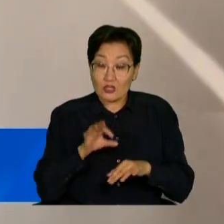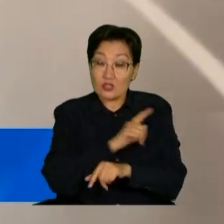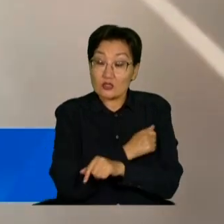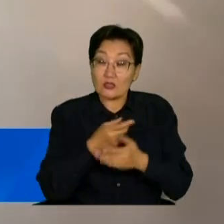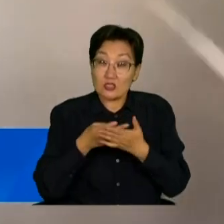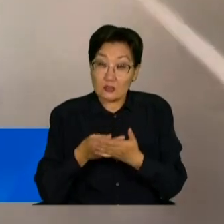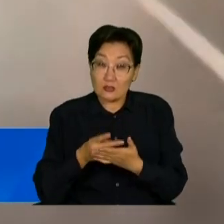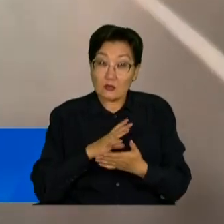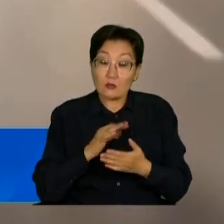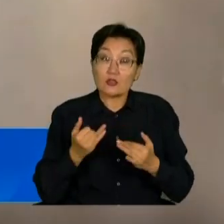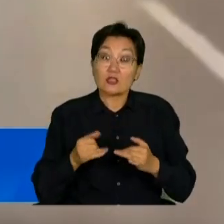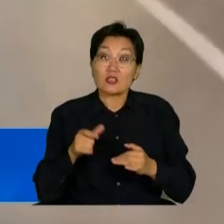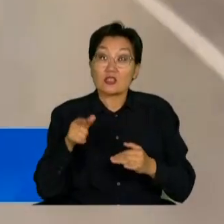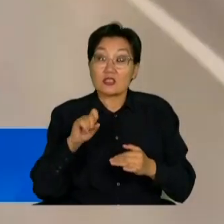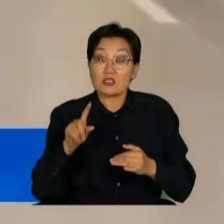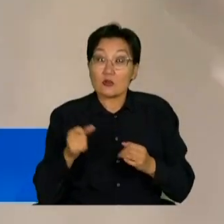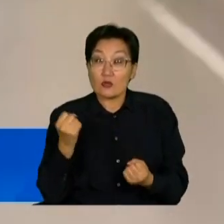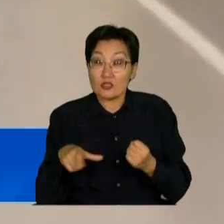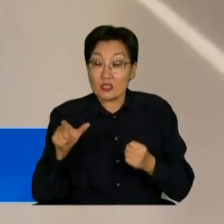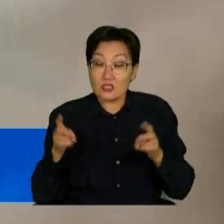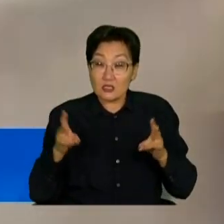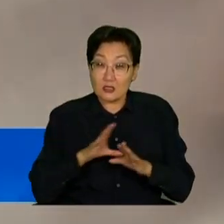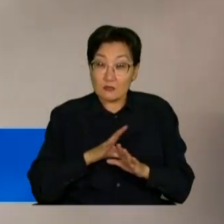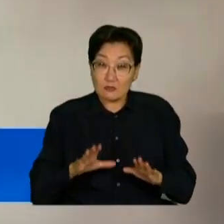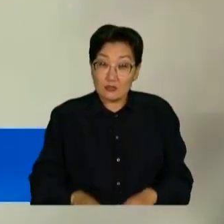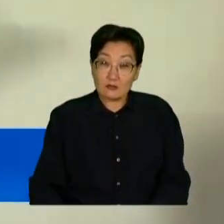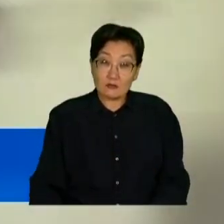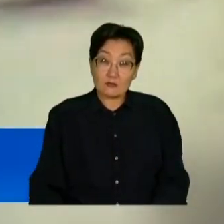ауруханаға жатқызылды. Ал газель жүргізушілері зардап шекпеген.